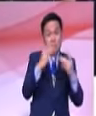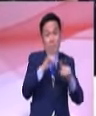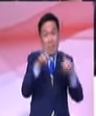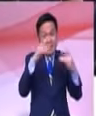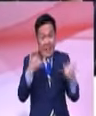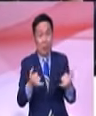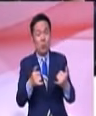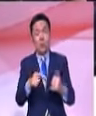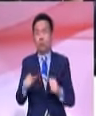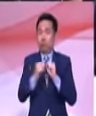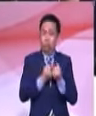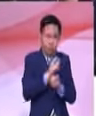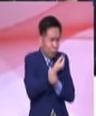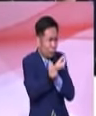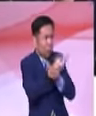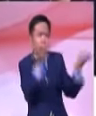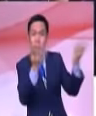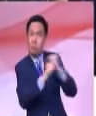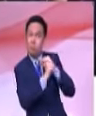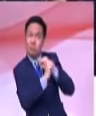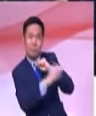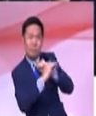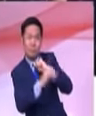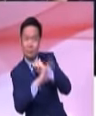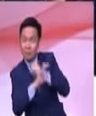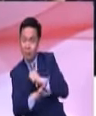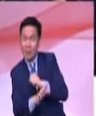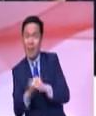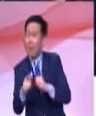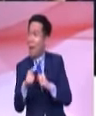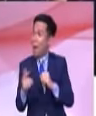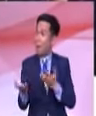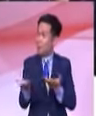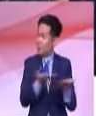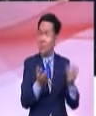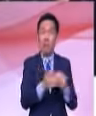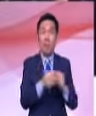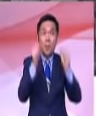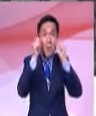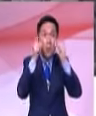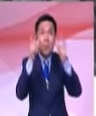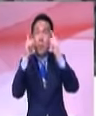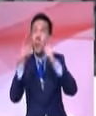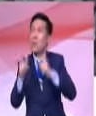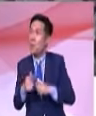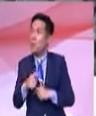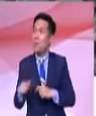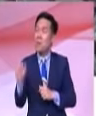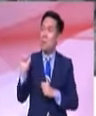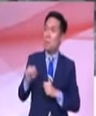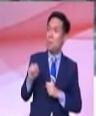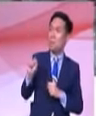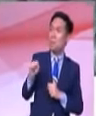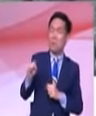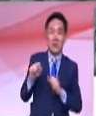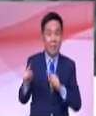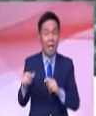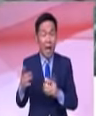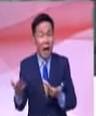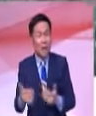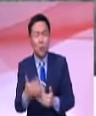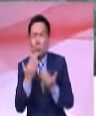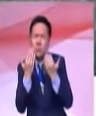mana kita perlu memberi satu pendidikan kepada orang kita sendiri mengenai